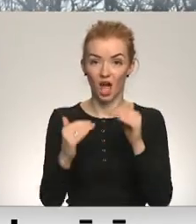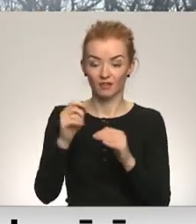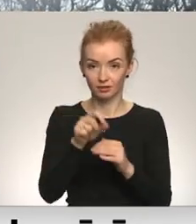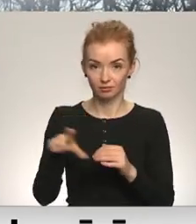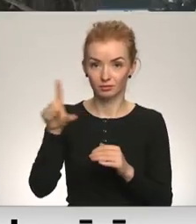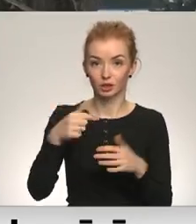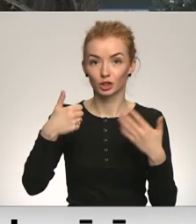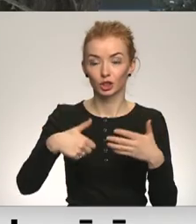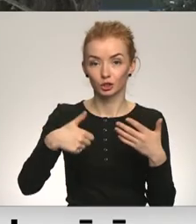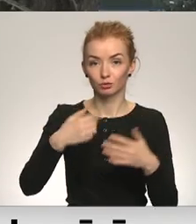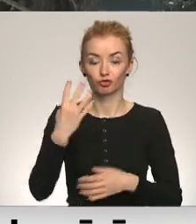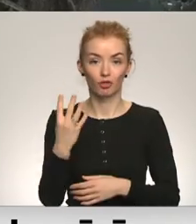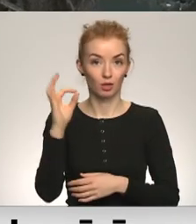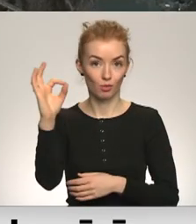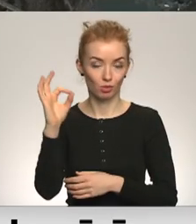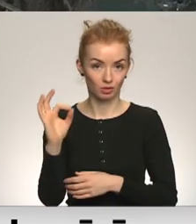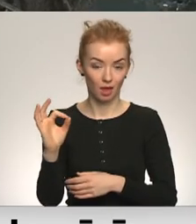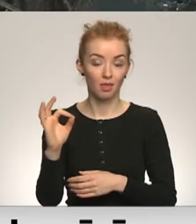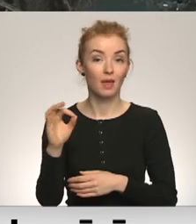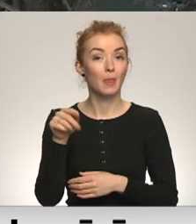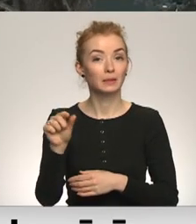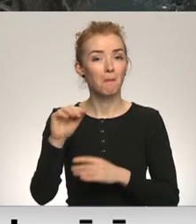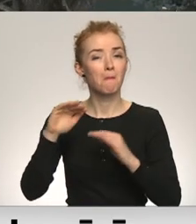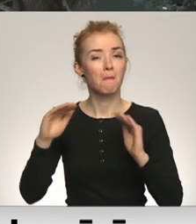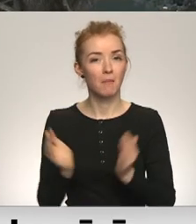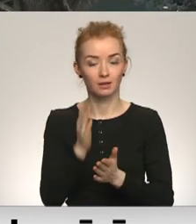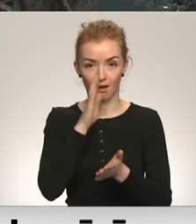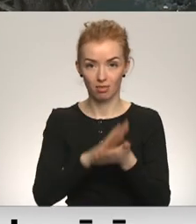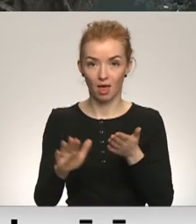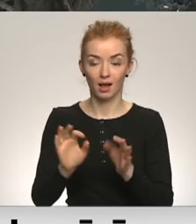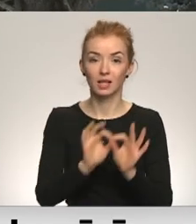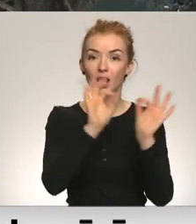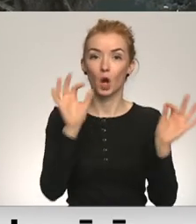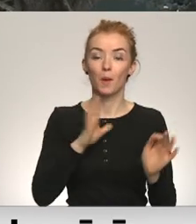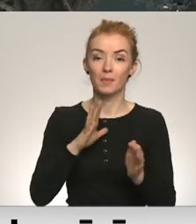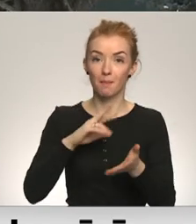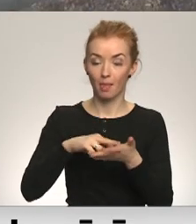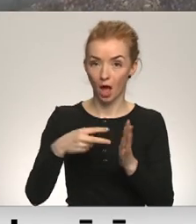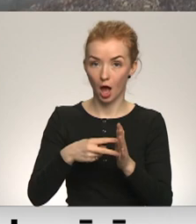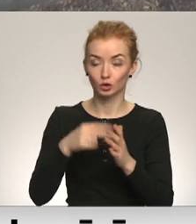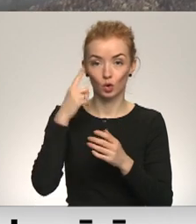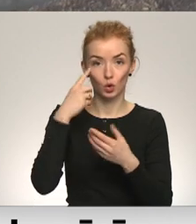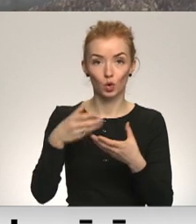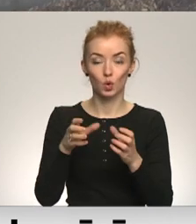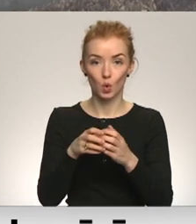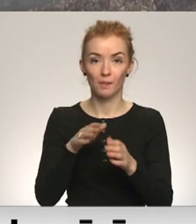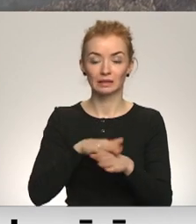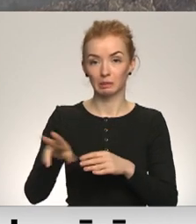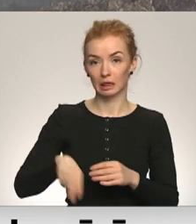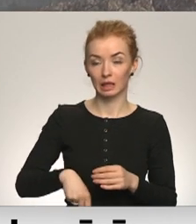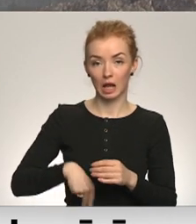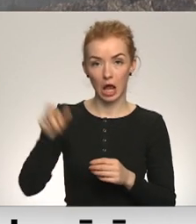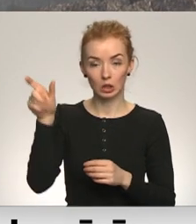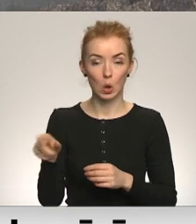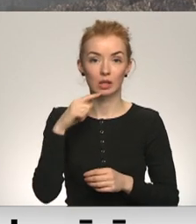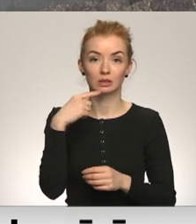par 64%, kas gan ir krietni mazāk nekā sākotnēji plānots. Domas izpilddirektora RTV skaidro, ka